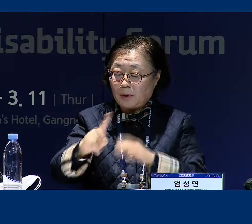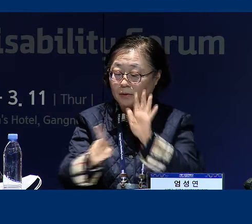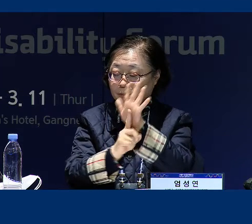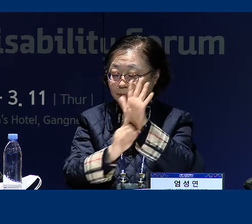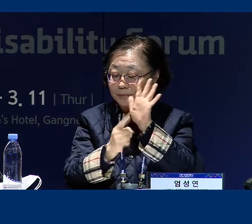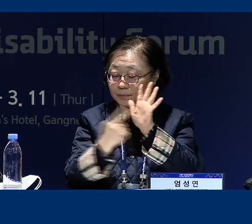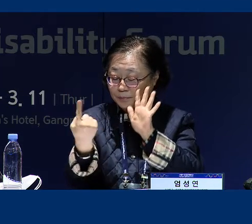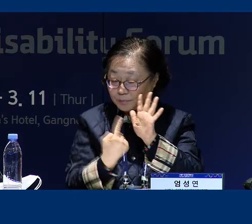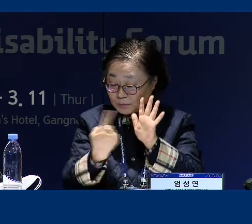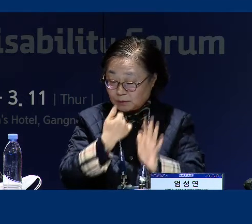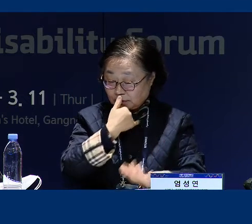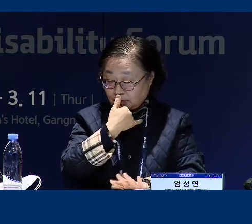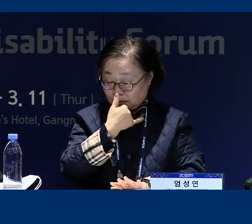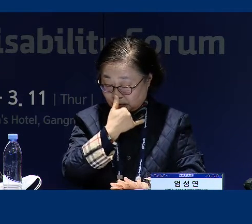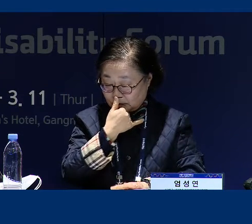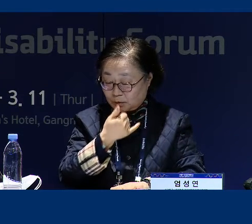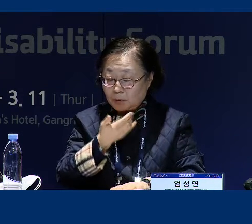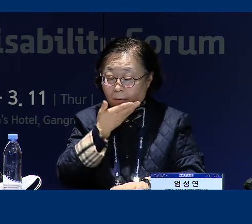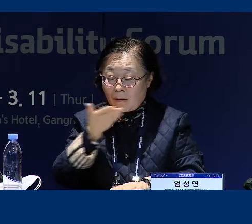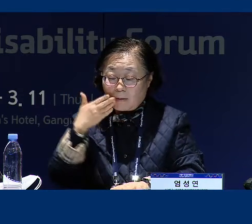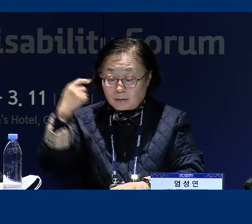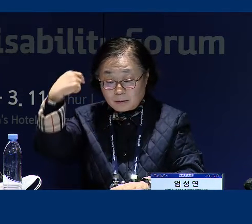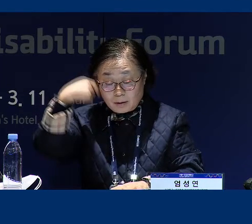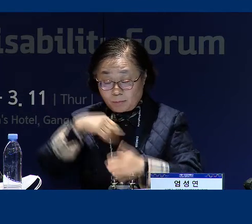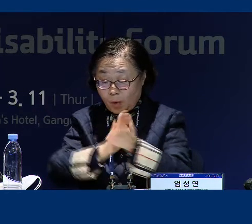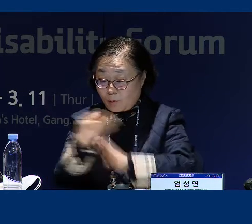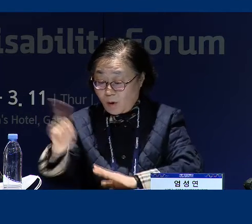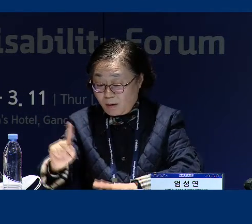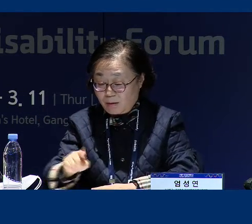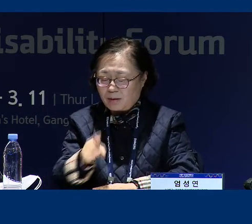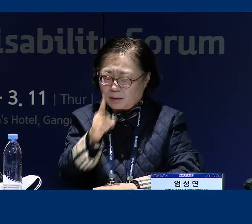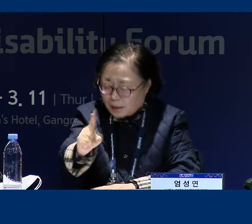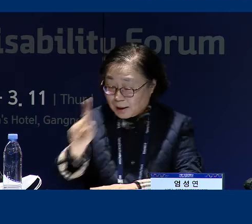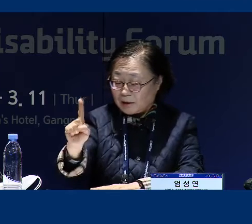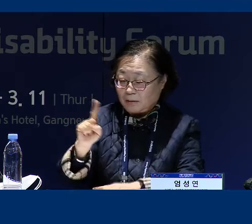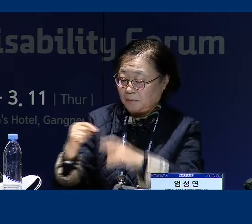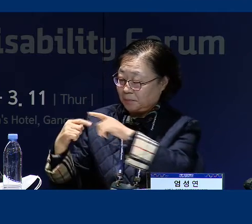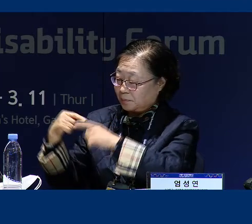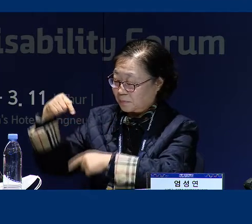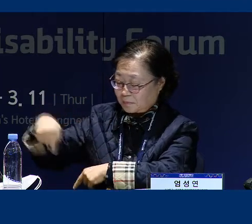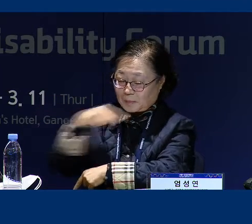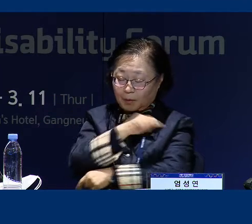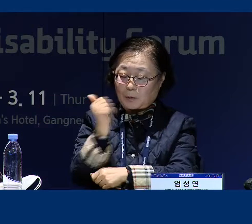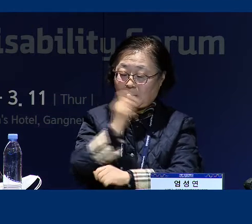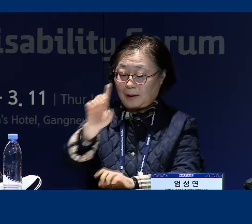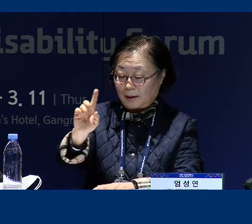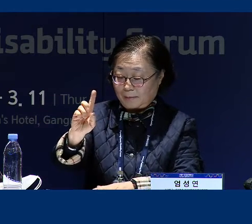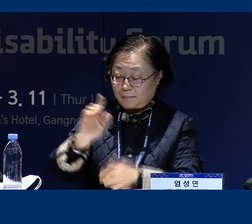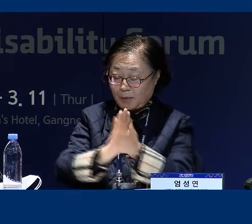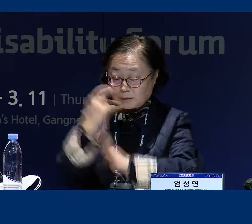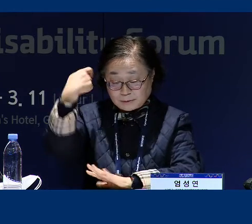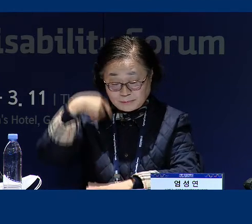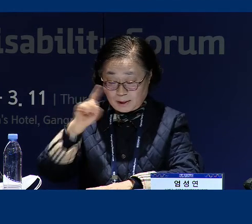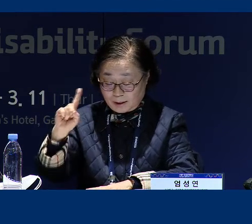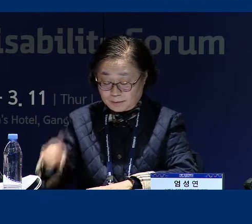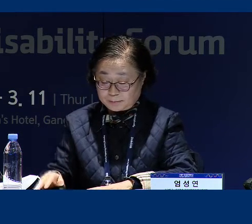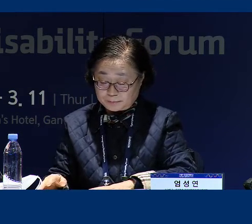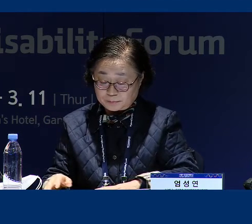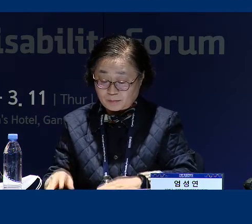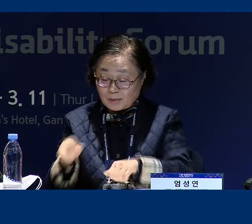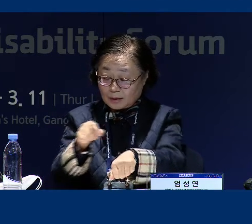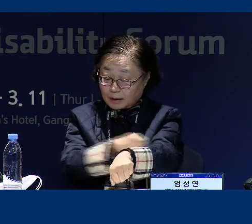코로나 시대에 정부 브리핑 등 공공 수어 통역이 자리를 잡고 자주 노출되는 것이